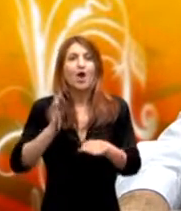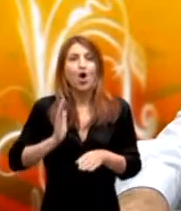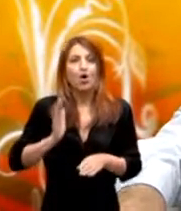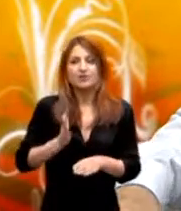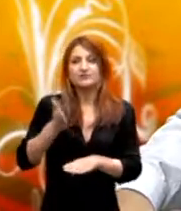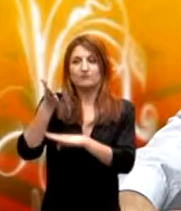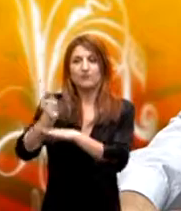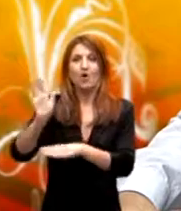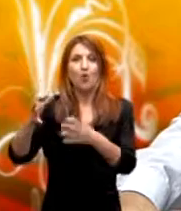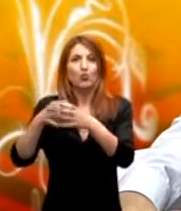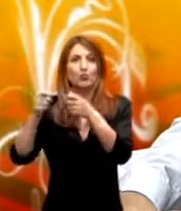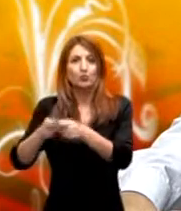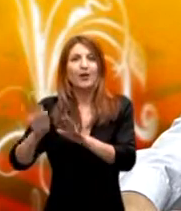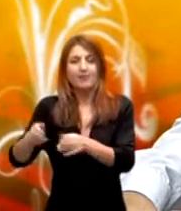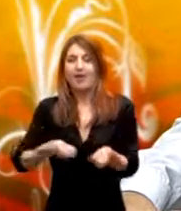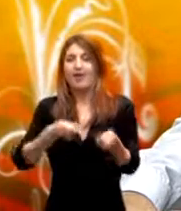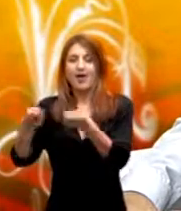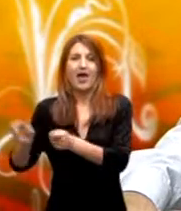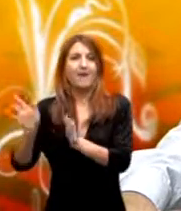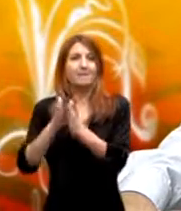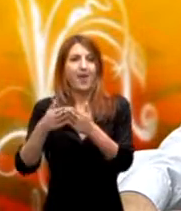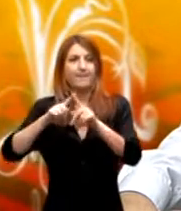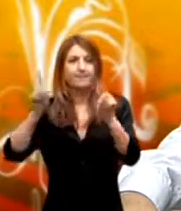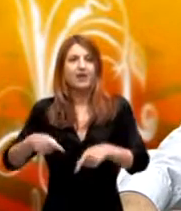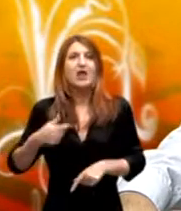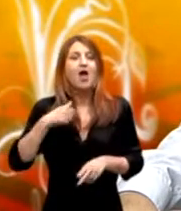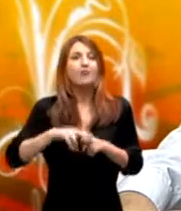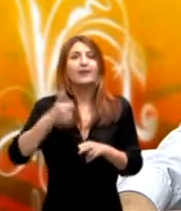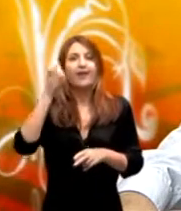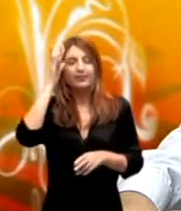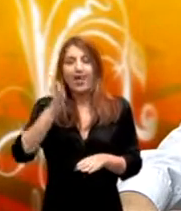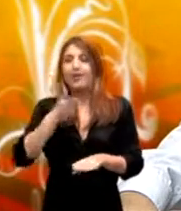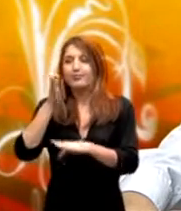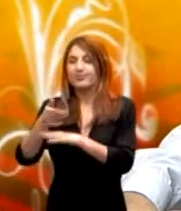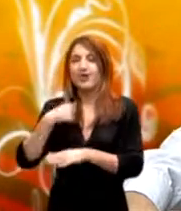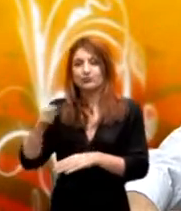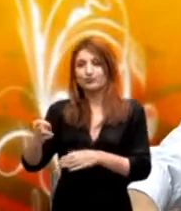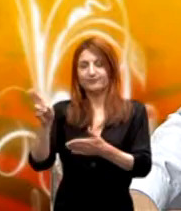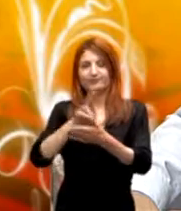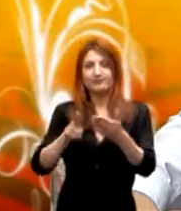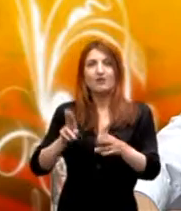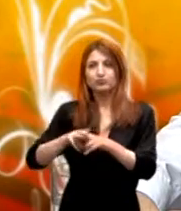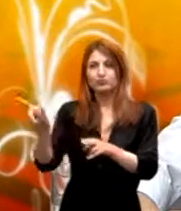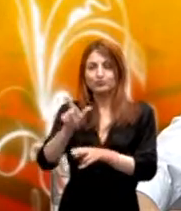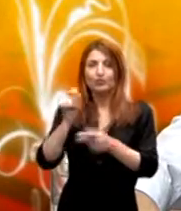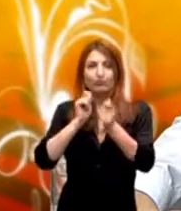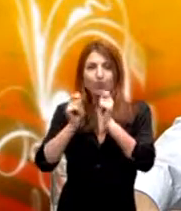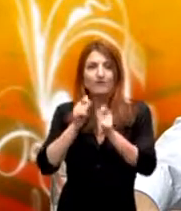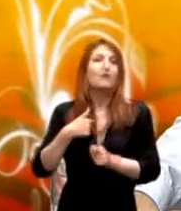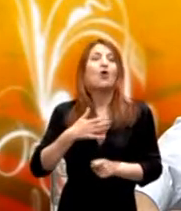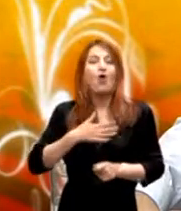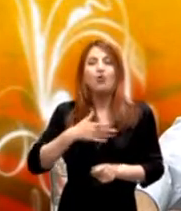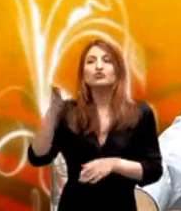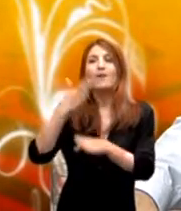dođe u udrugu, nek donese svoje papire i sve jedan dan ću lijepo doći u udrugu. Vi ćete lijepo to dogovoriti, pa ćemo gospođi